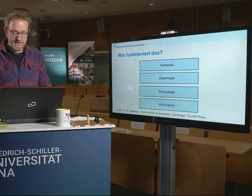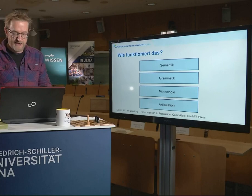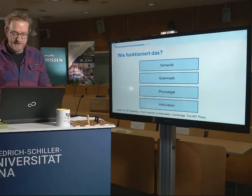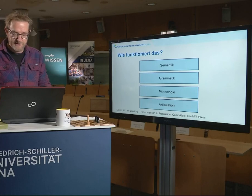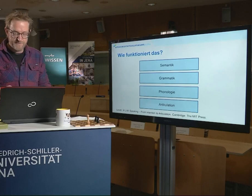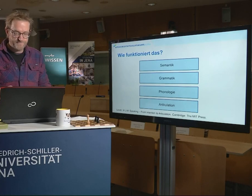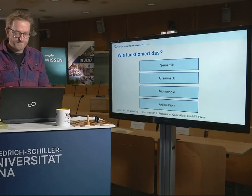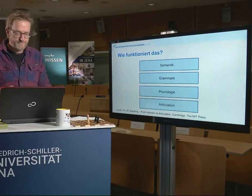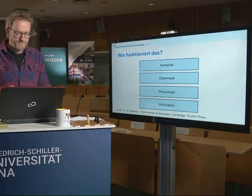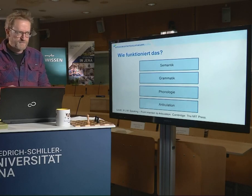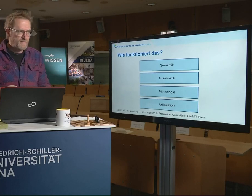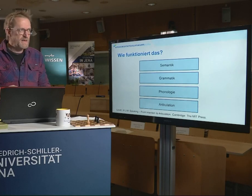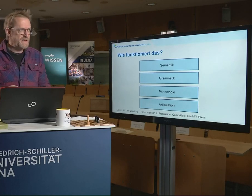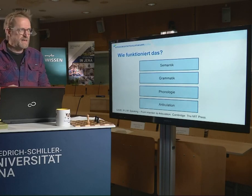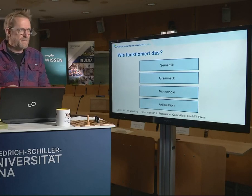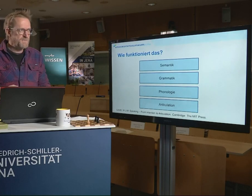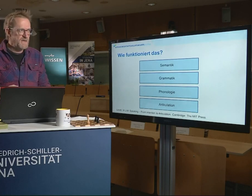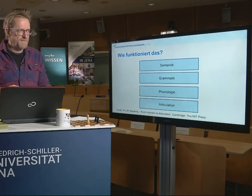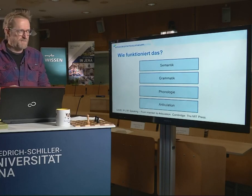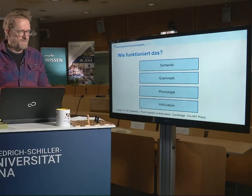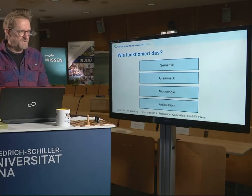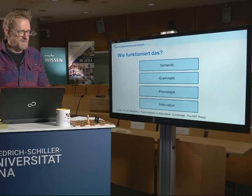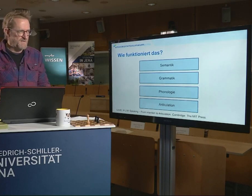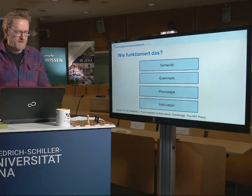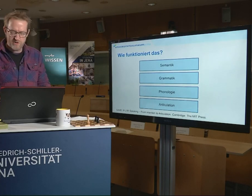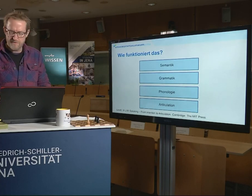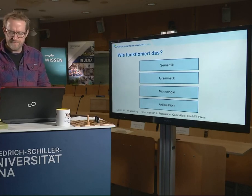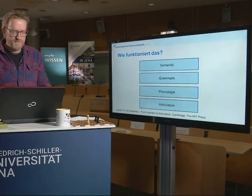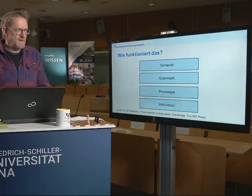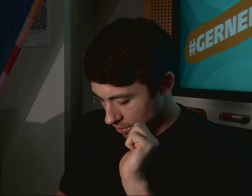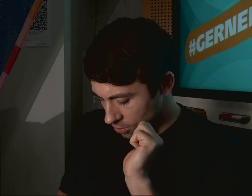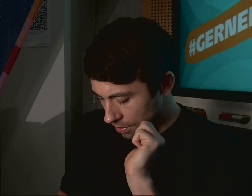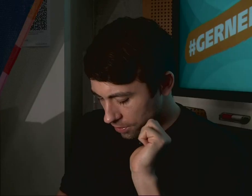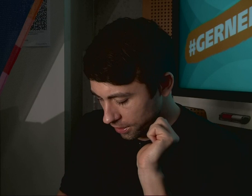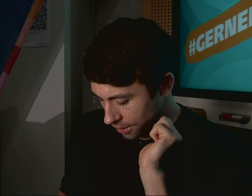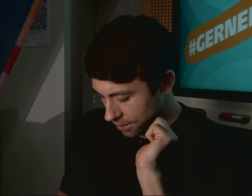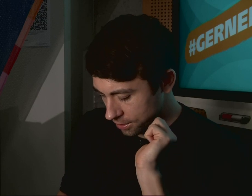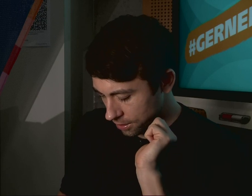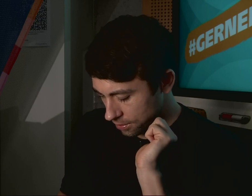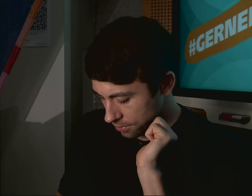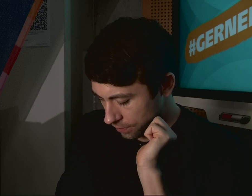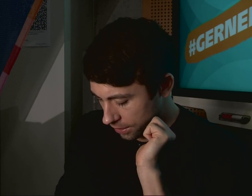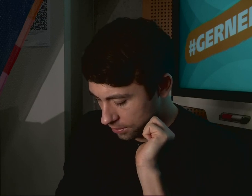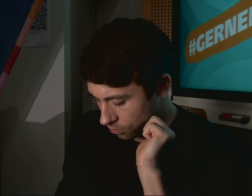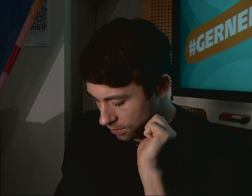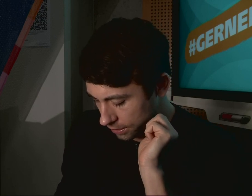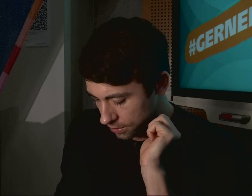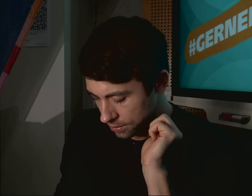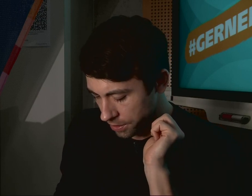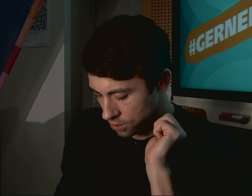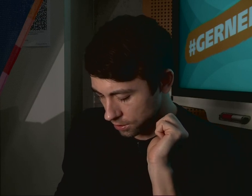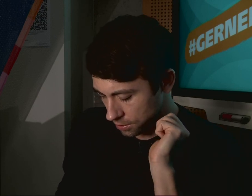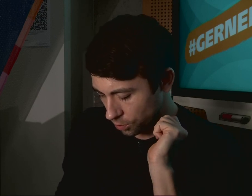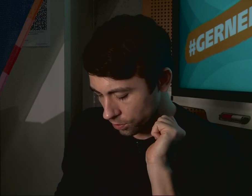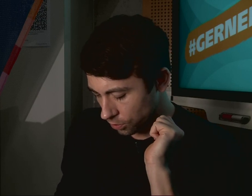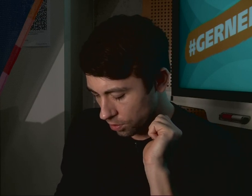ganz, ganz ähnlich. Christian, wir haben auch noch weitere Fragen bei YouTube. was haben wir da noch? Und zwar auch nochmal von der Inka, die fragt, woran liegt